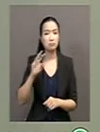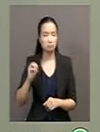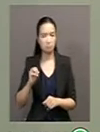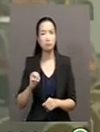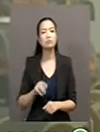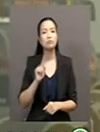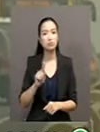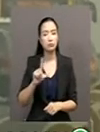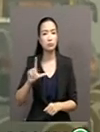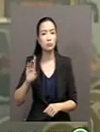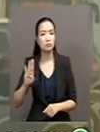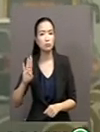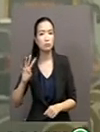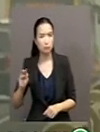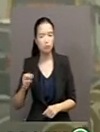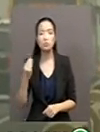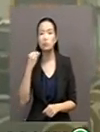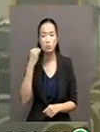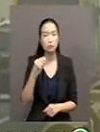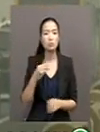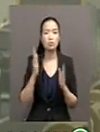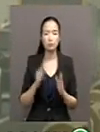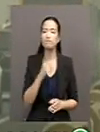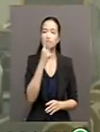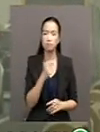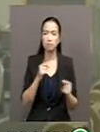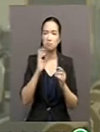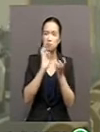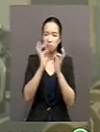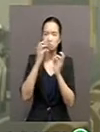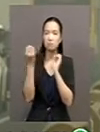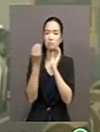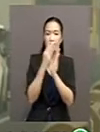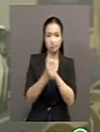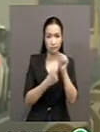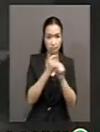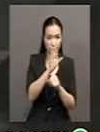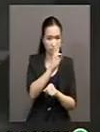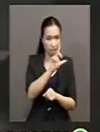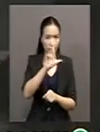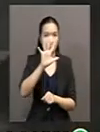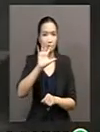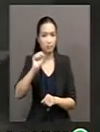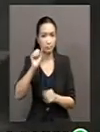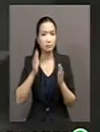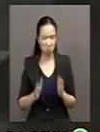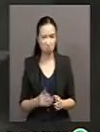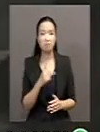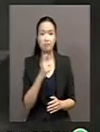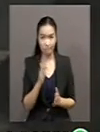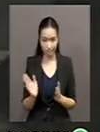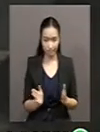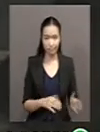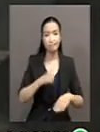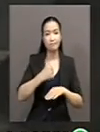รและคาดการณ์ว่าในแต่ละปีผู้คนทั่วโลกต้องเสียชีวิตเนื่องจากมลพิษถึงปีละ 6,500,000 คนด้านผู้อำนวยการแ